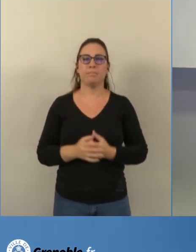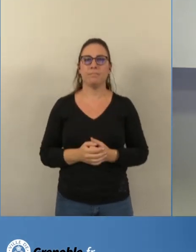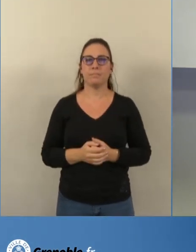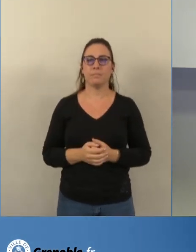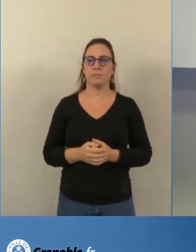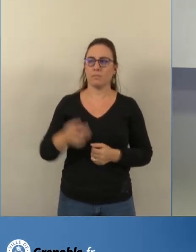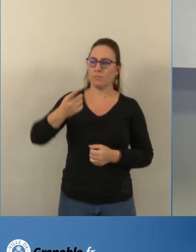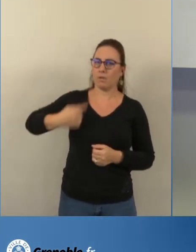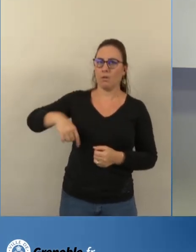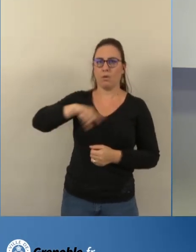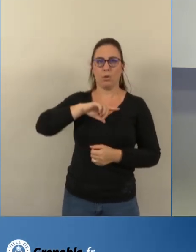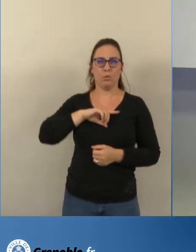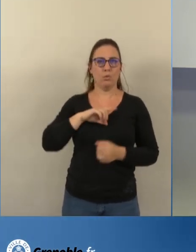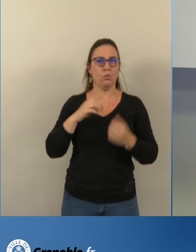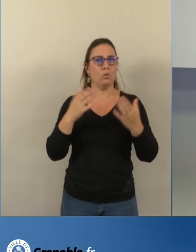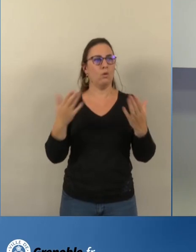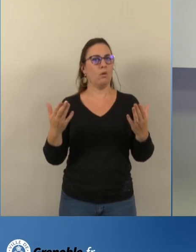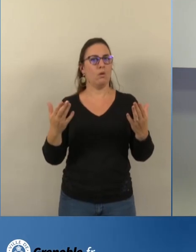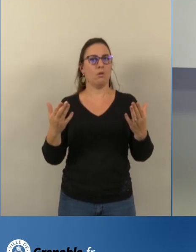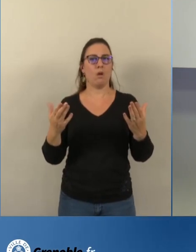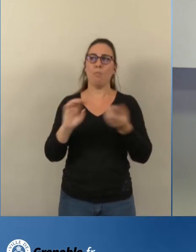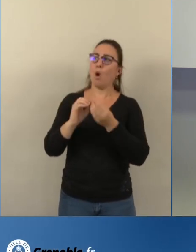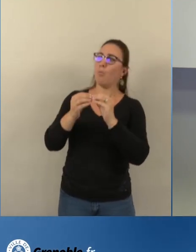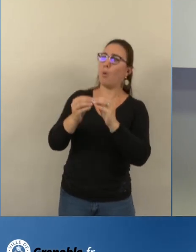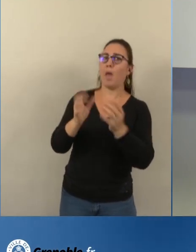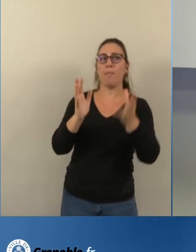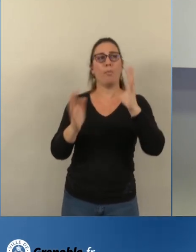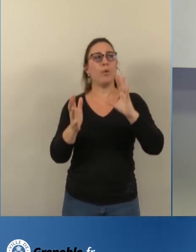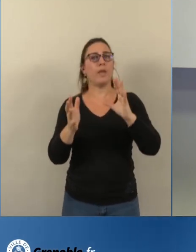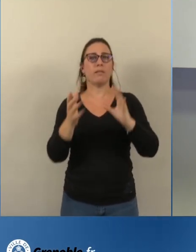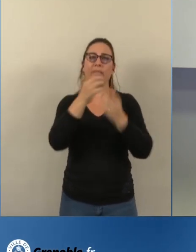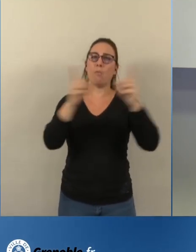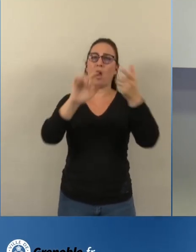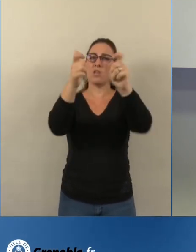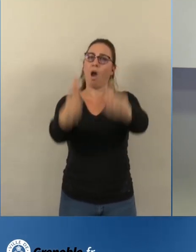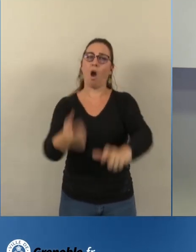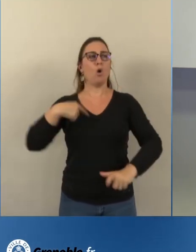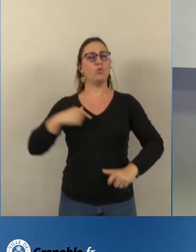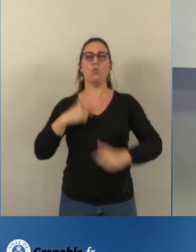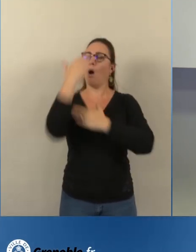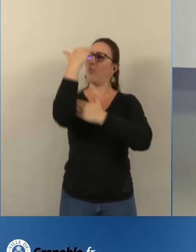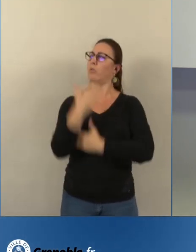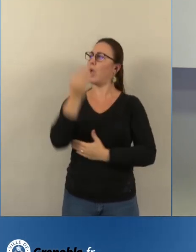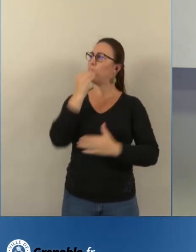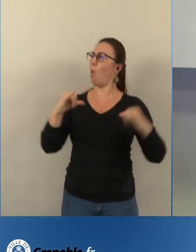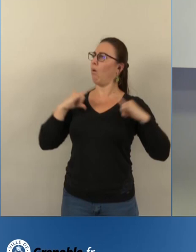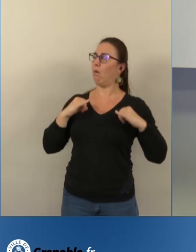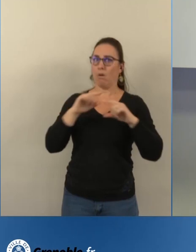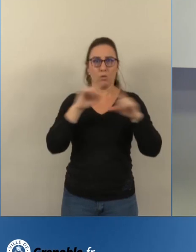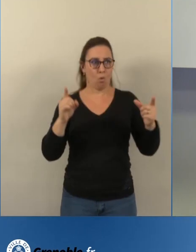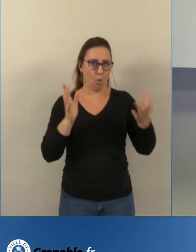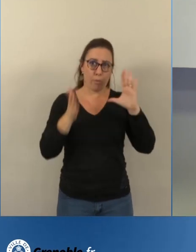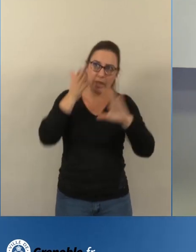en dehors de tout atteinte un potentiel déclin démocratique à des privations de liberté